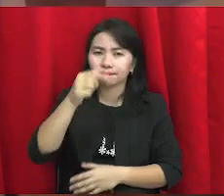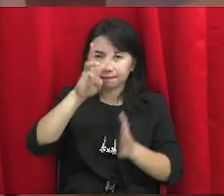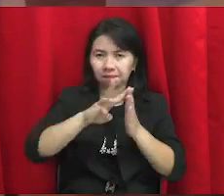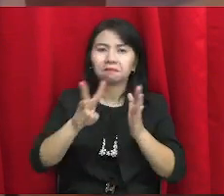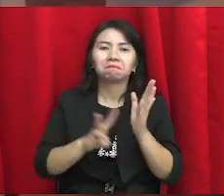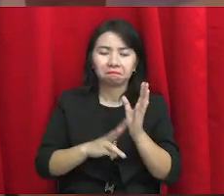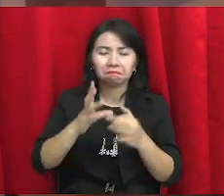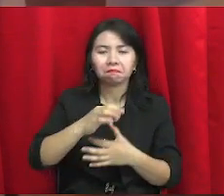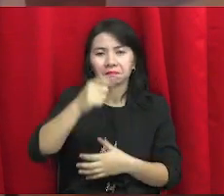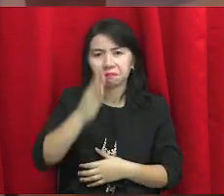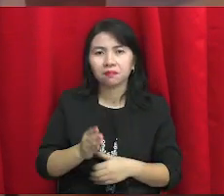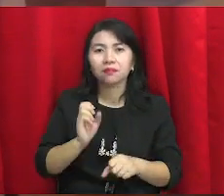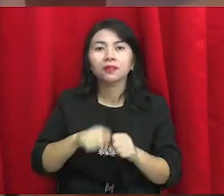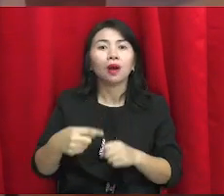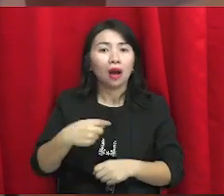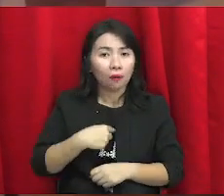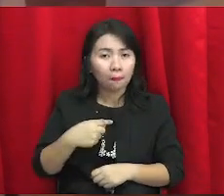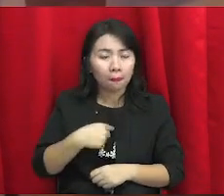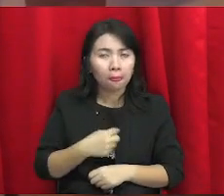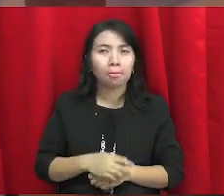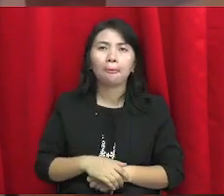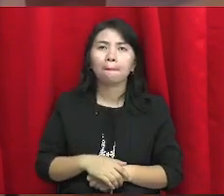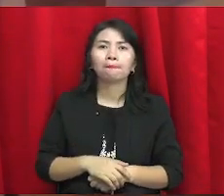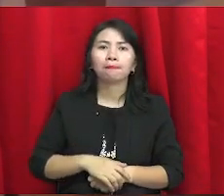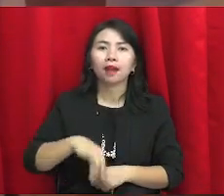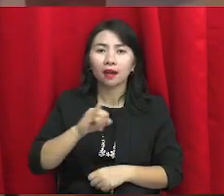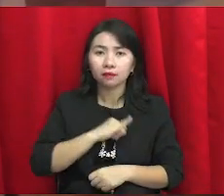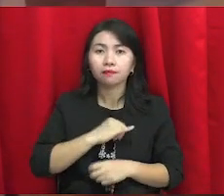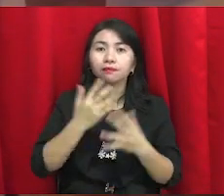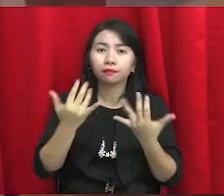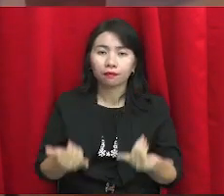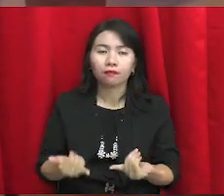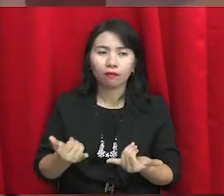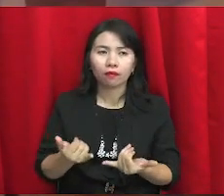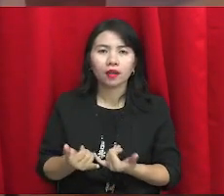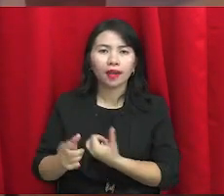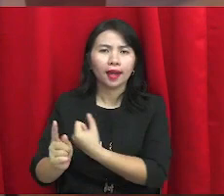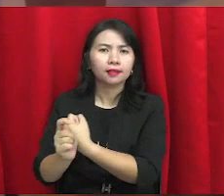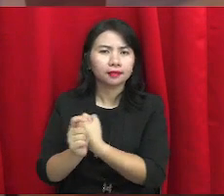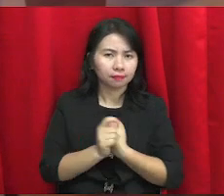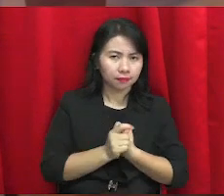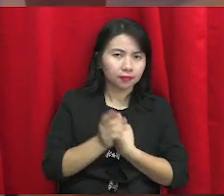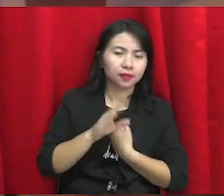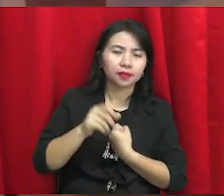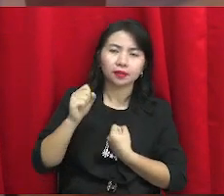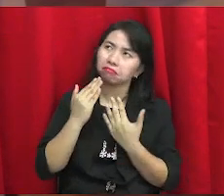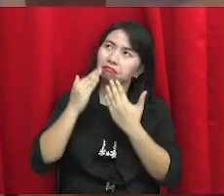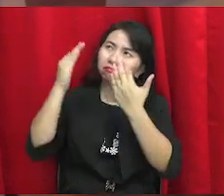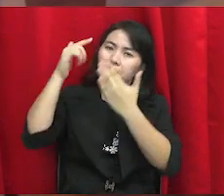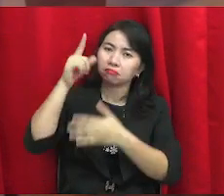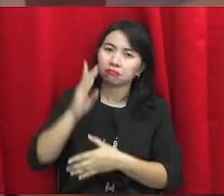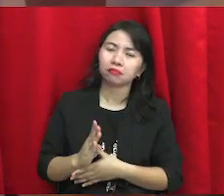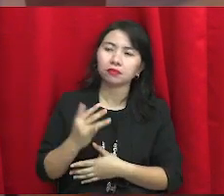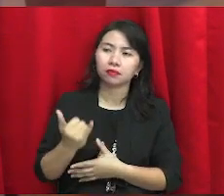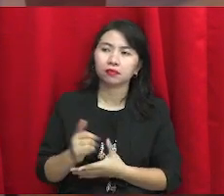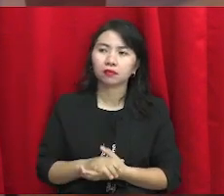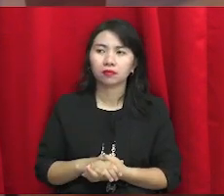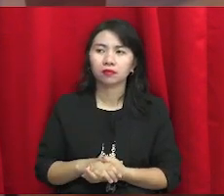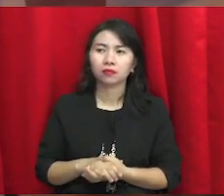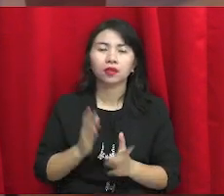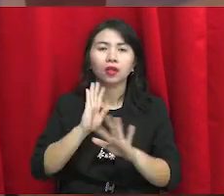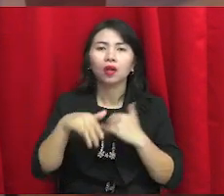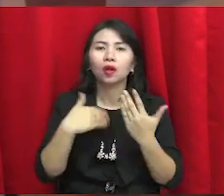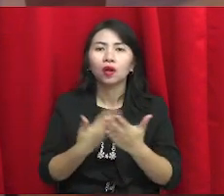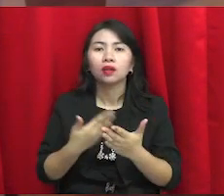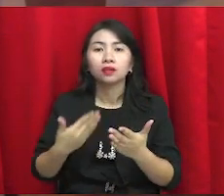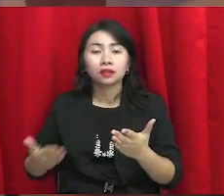Panginoon. Kaya ako po, mas lalo ko pa pong tinitreasure o pinapasalamatan sa Panginoon yung mga bagay,